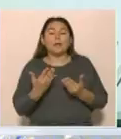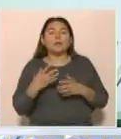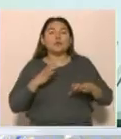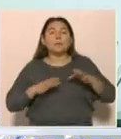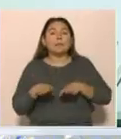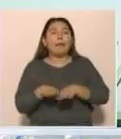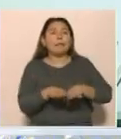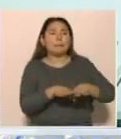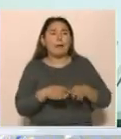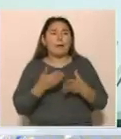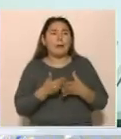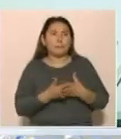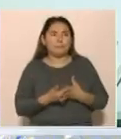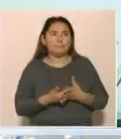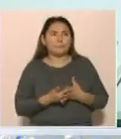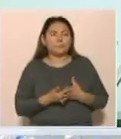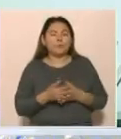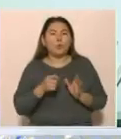таңда осы